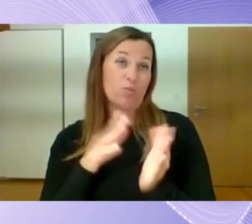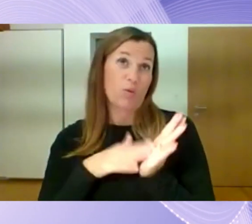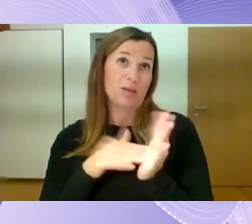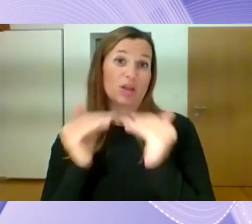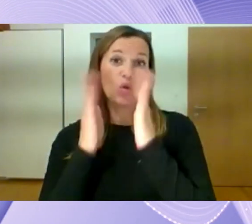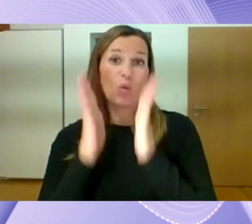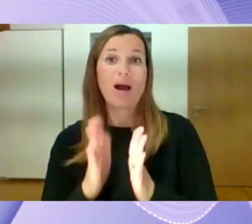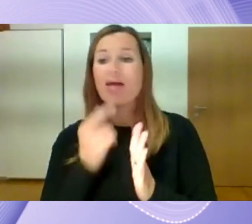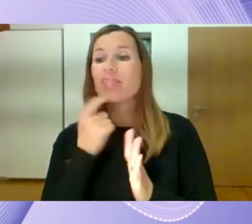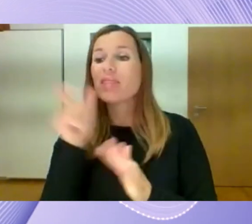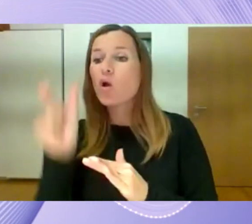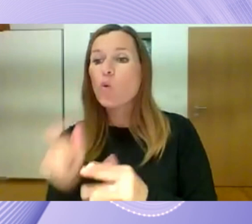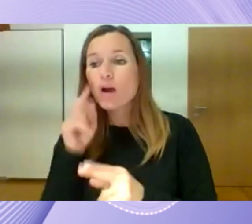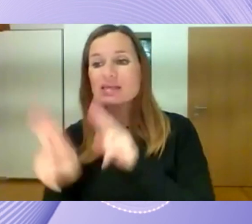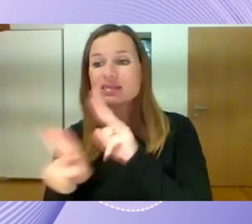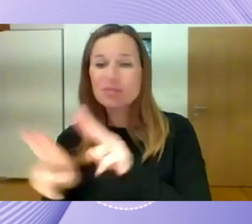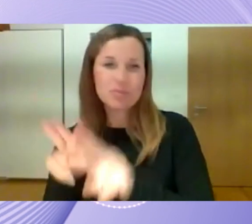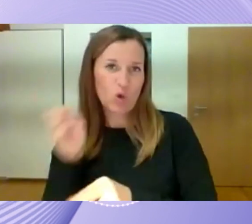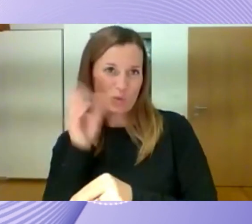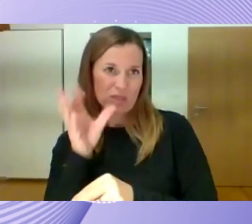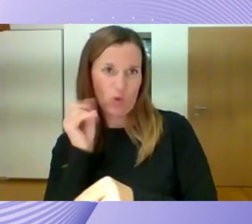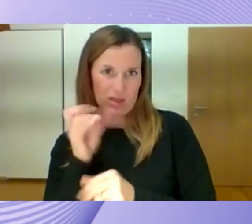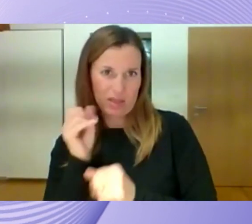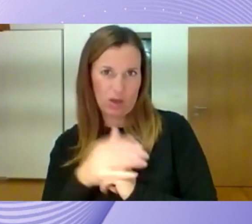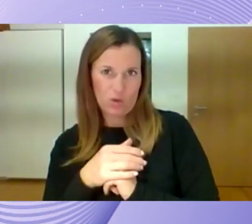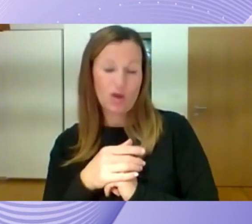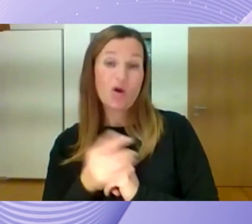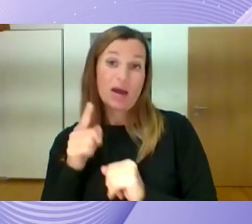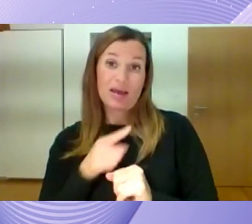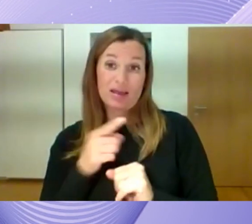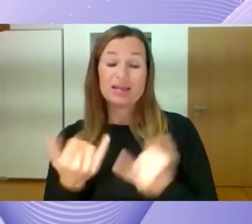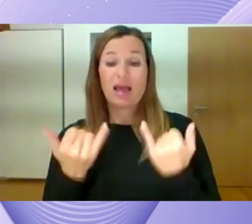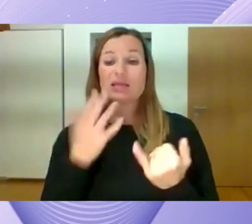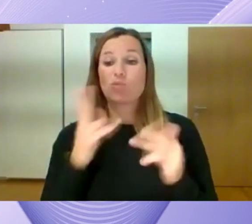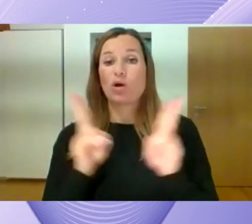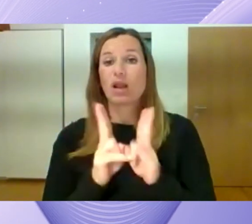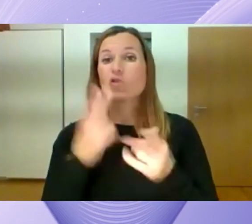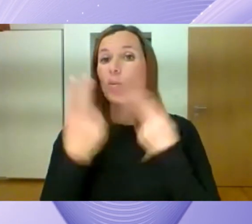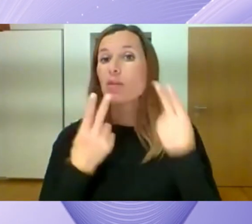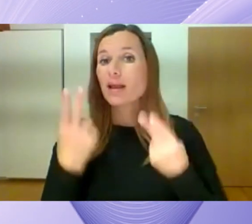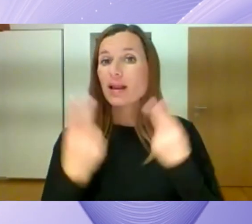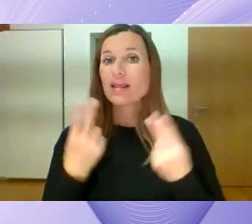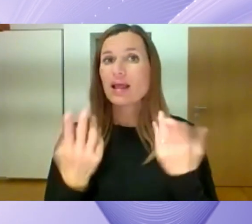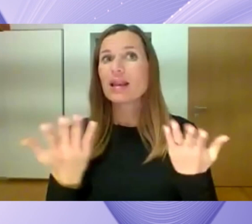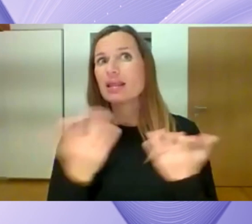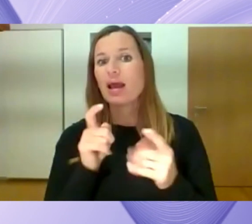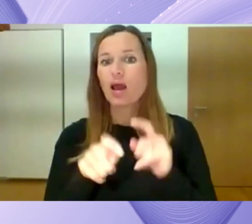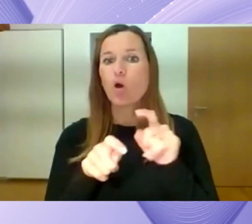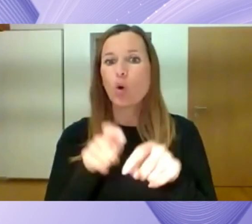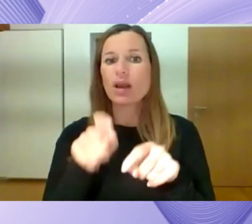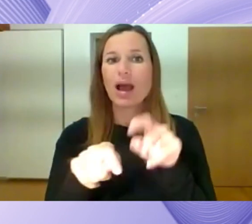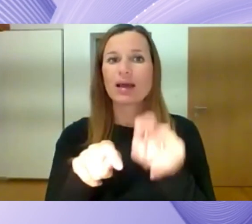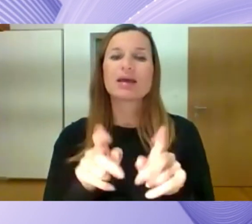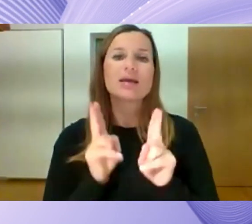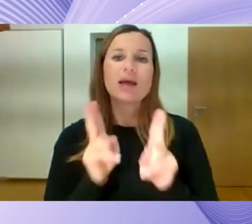In bomo se danes, kot je bilo lepo povedano, sprehodili čez nekaj korakov, kako si to